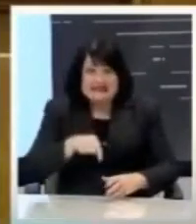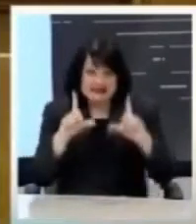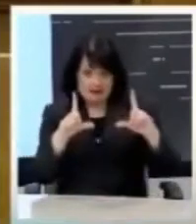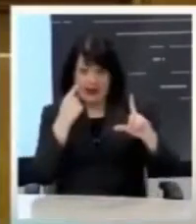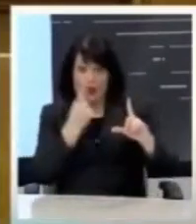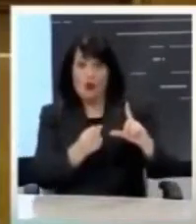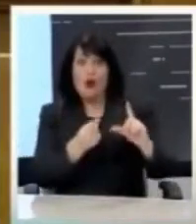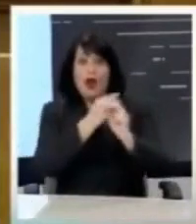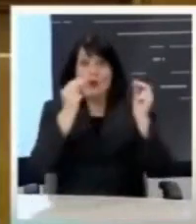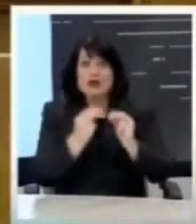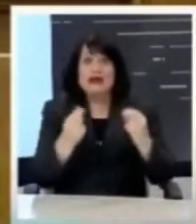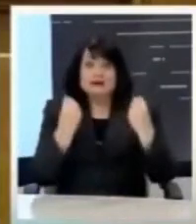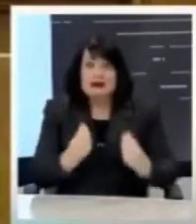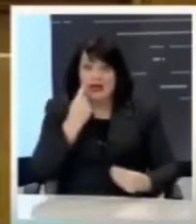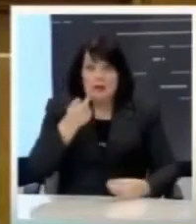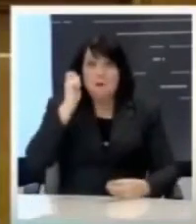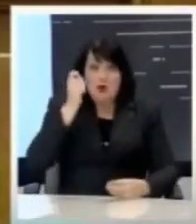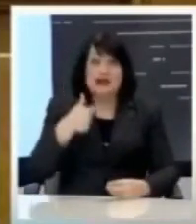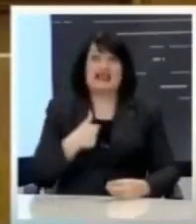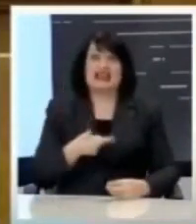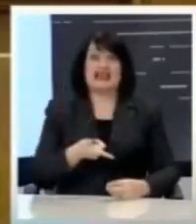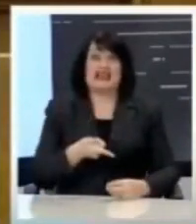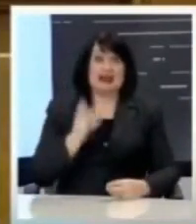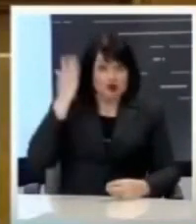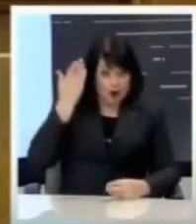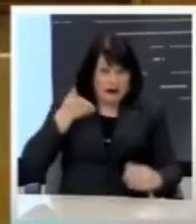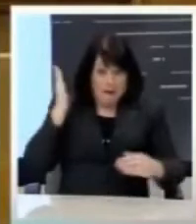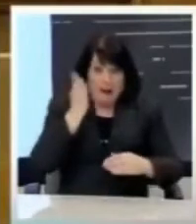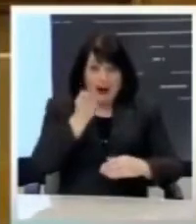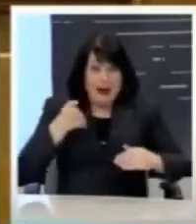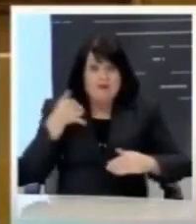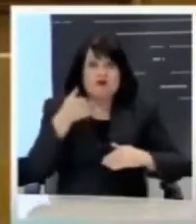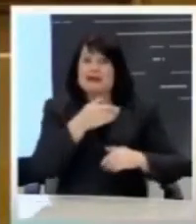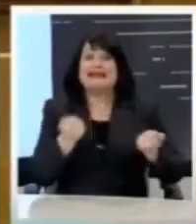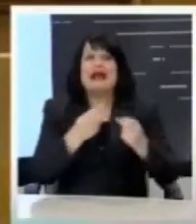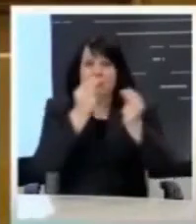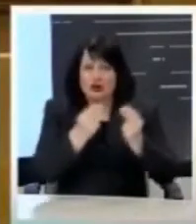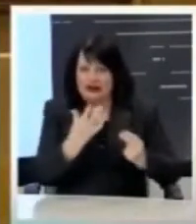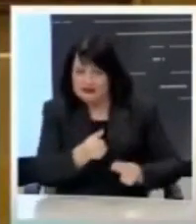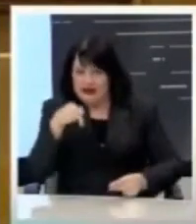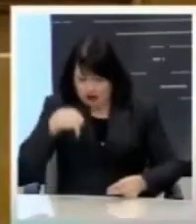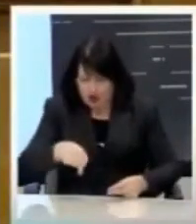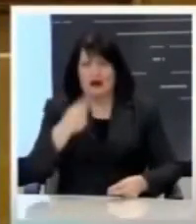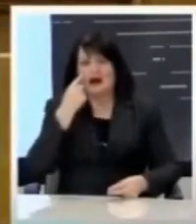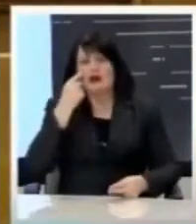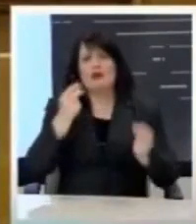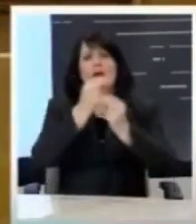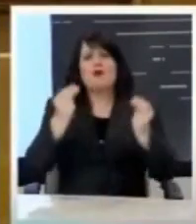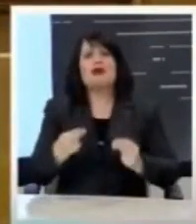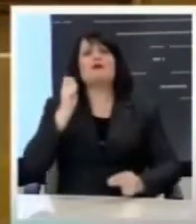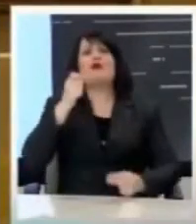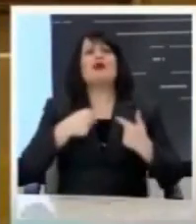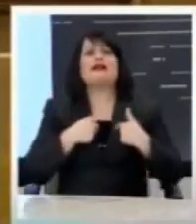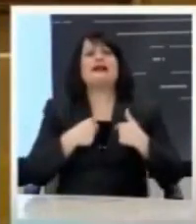πόσο αποτελεσματική ήταν αυτή η πολιτική της καταστολής της δικής σας τότε και πόσο αποτελεσματική είναι η πολιτική η